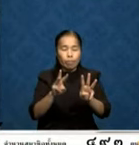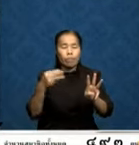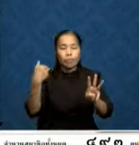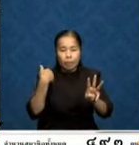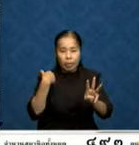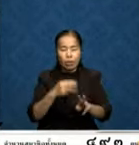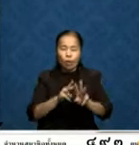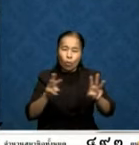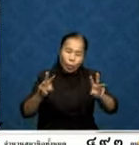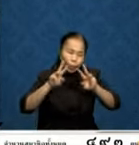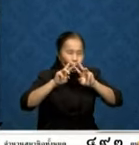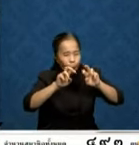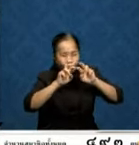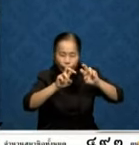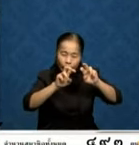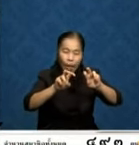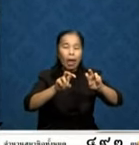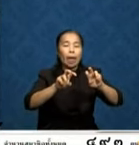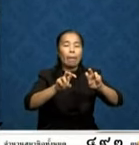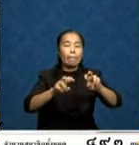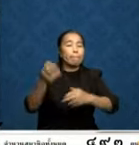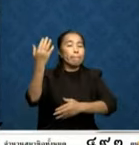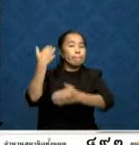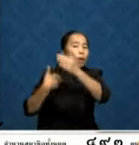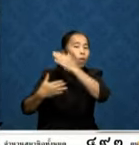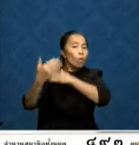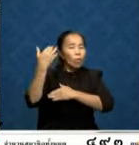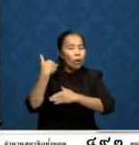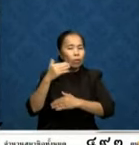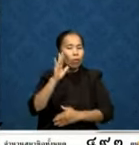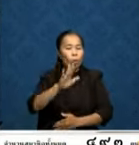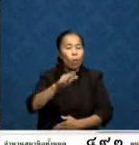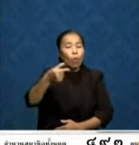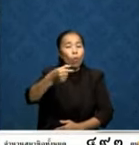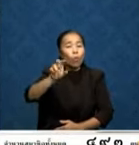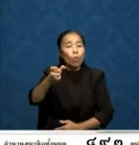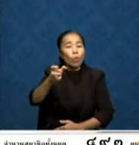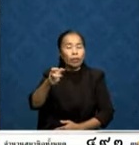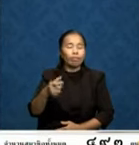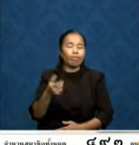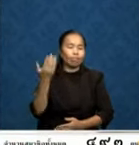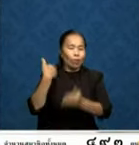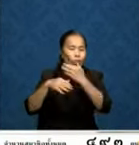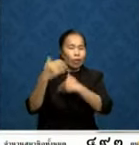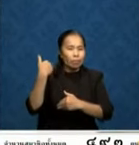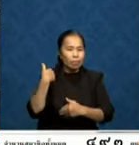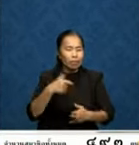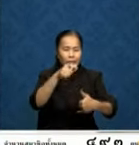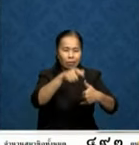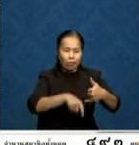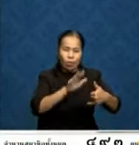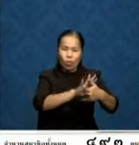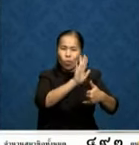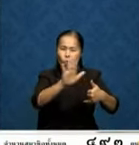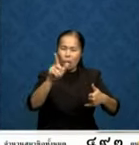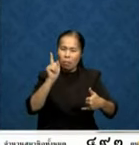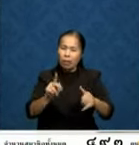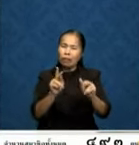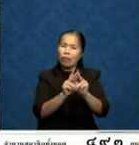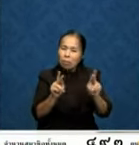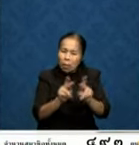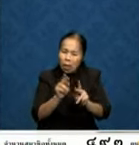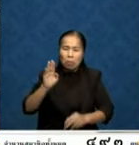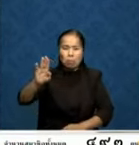เสิร์ชไปเสิร์ชมาครับก็สืบย้อนประวัติขอบคุณ Google และ ChatGPT ครับหลายท่านครับเป็นกรรมการของบริษัท